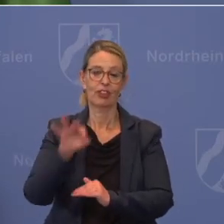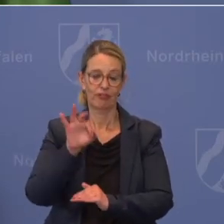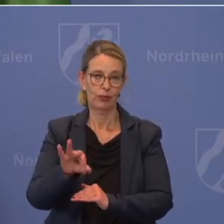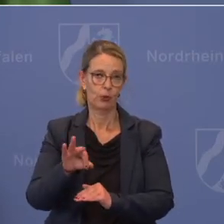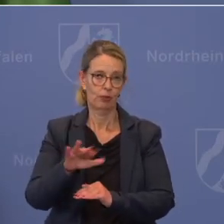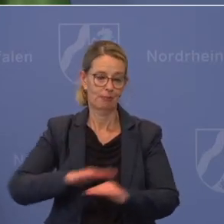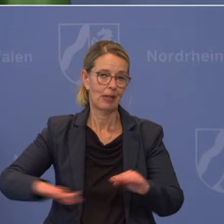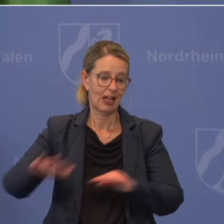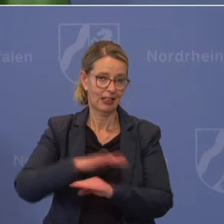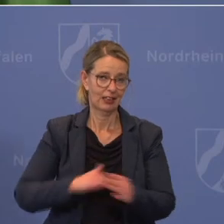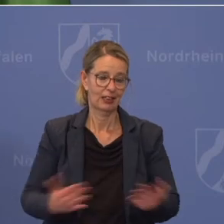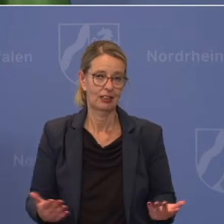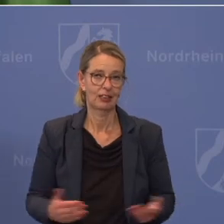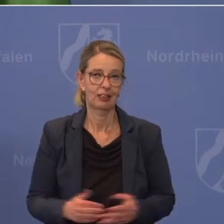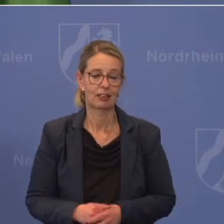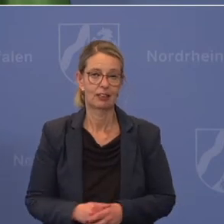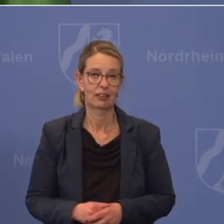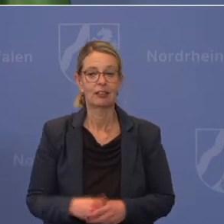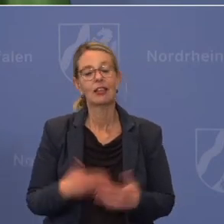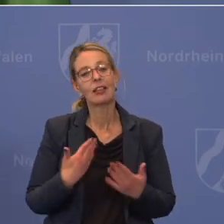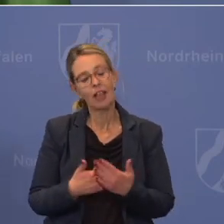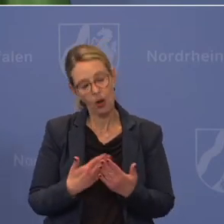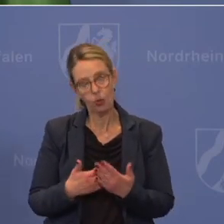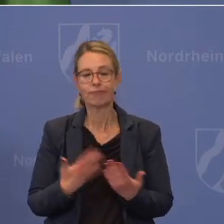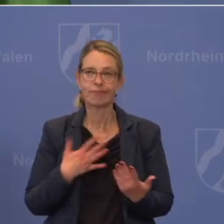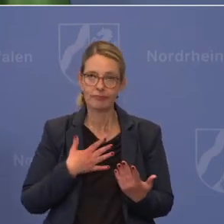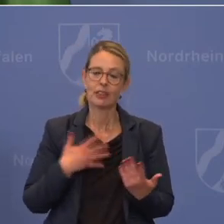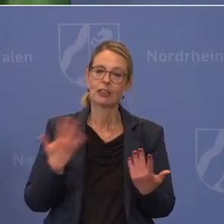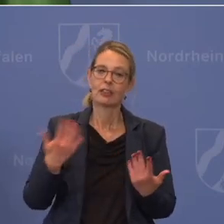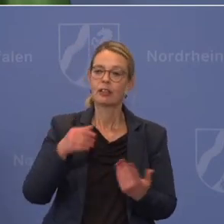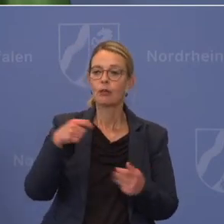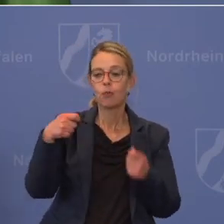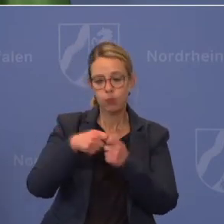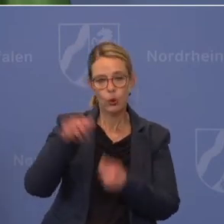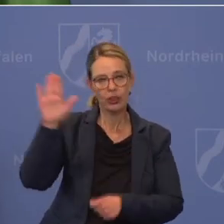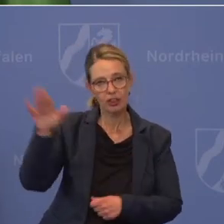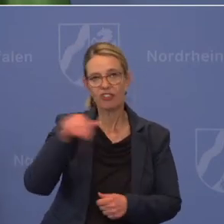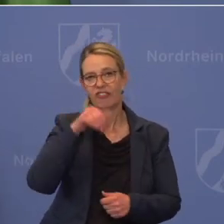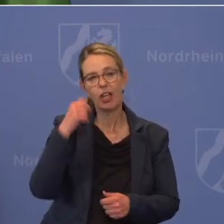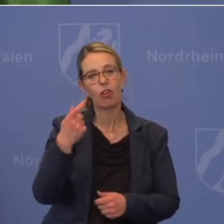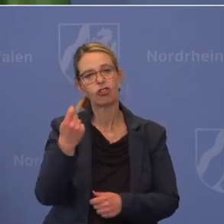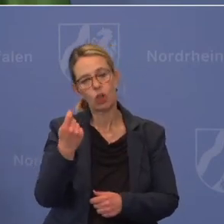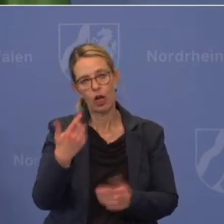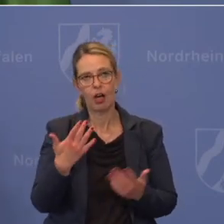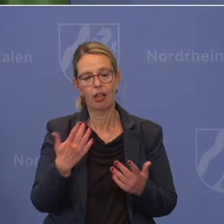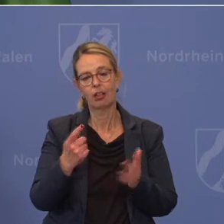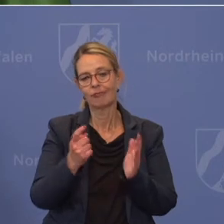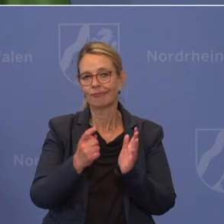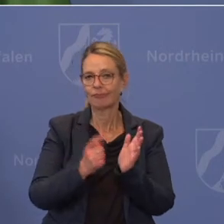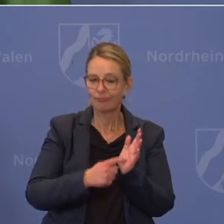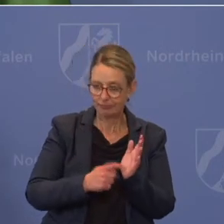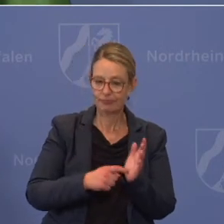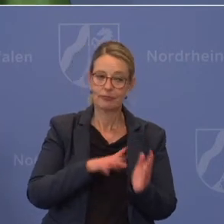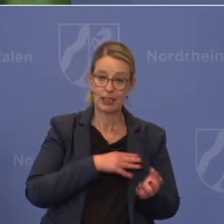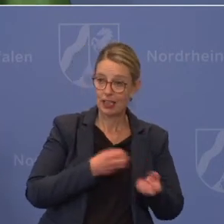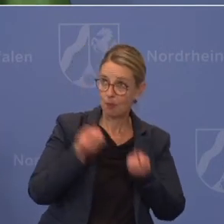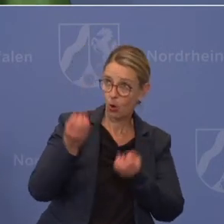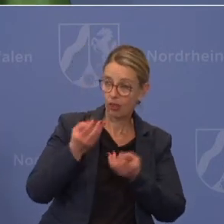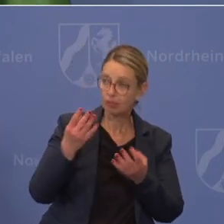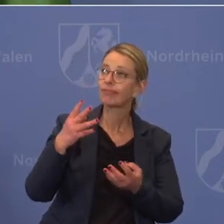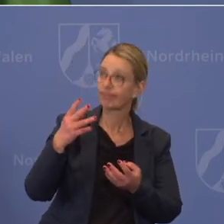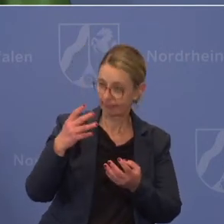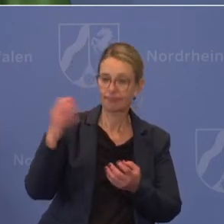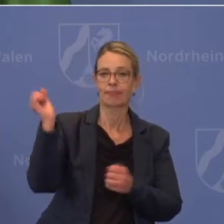Rahmensystem voraus. Daher begrüße ich, dass der Bund zahlreiche steuerliche Punkte aus unseren Impulsen